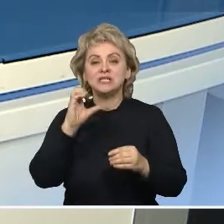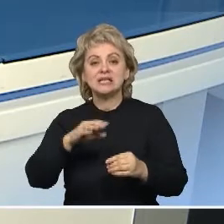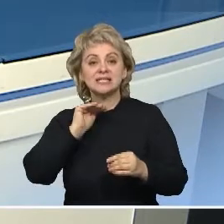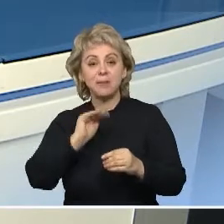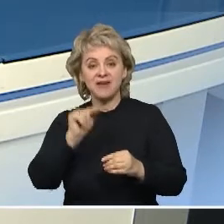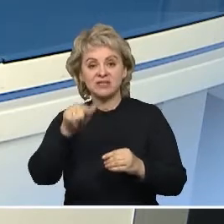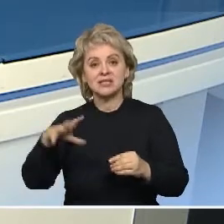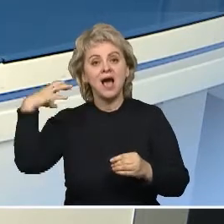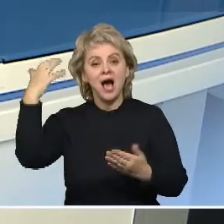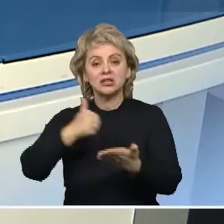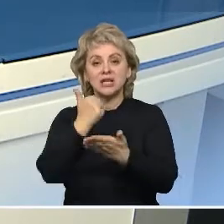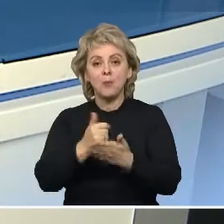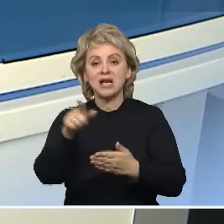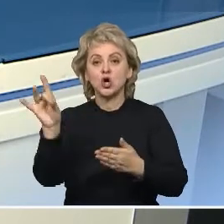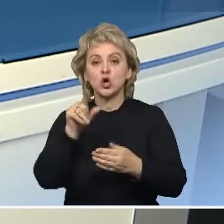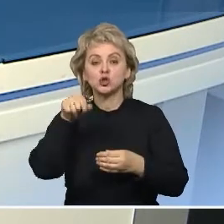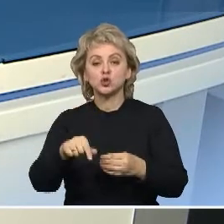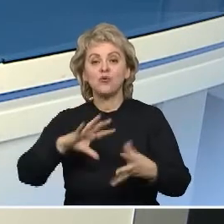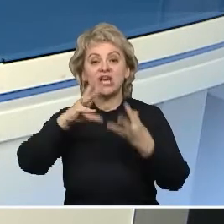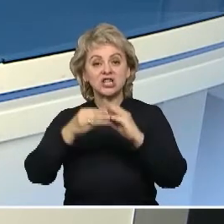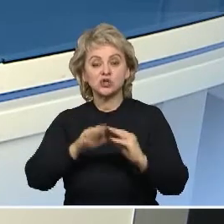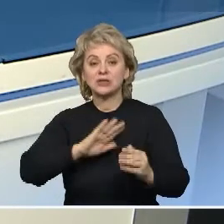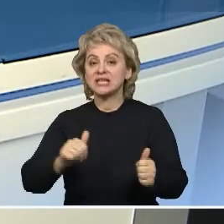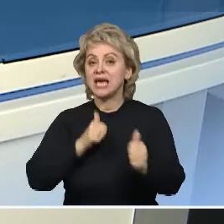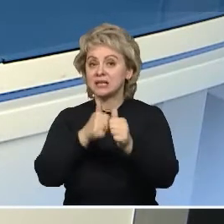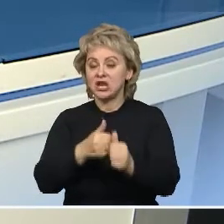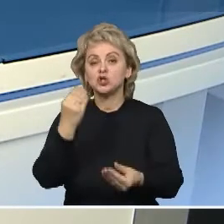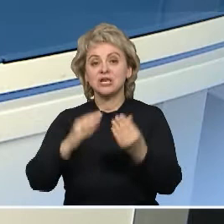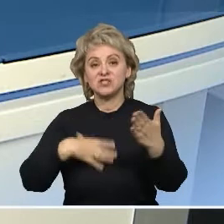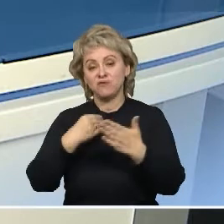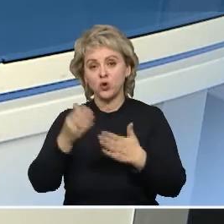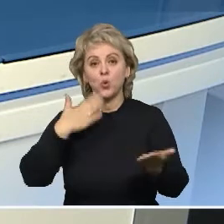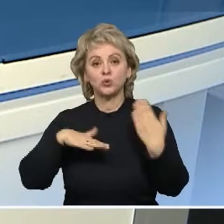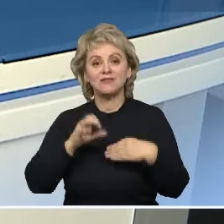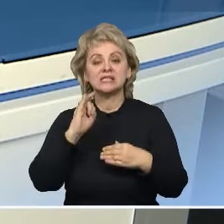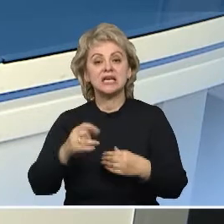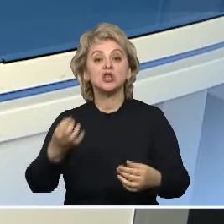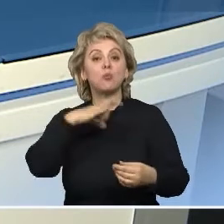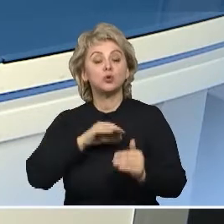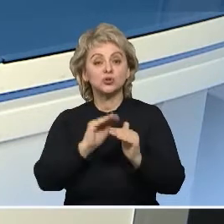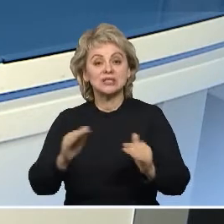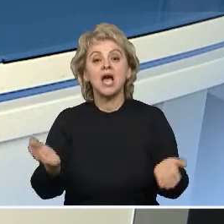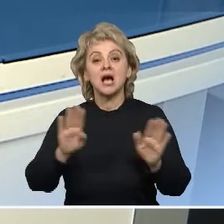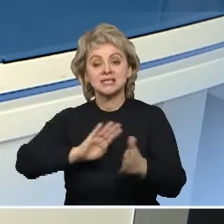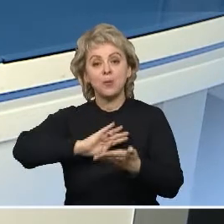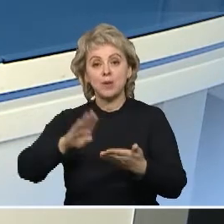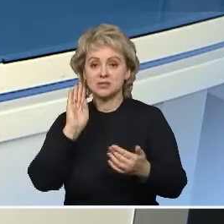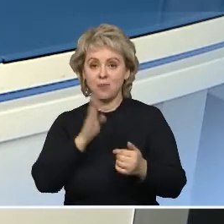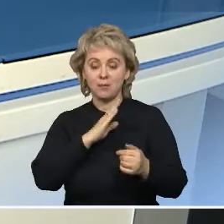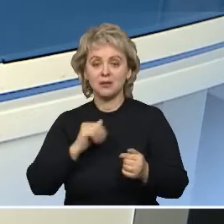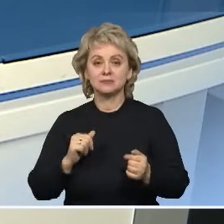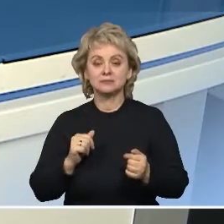Любители с профессионалами «Атаман» и «Ростов» за результатом не гнались. Играли в свое удовольствие и на пользу детям, оставшимся без